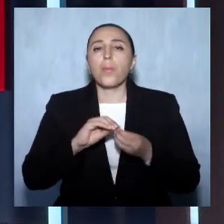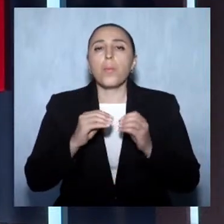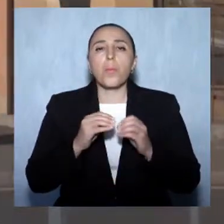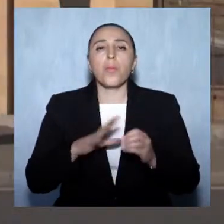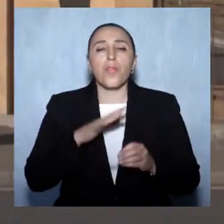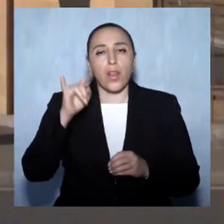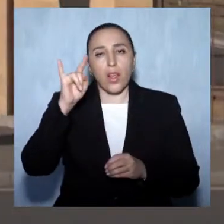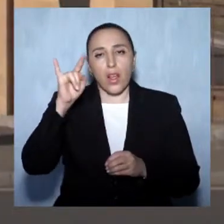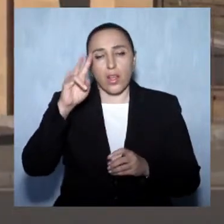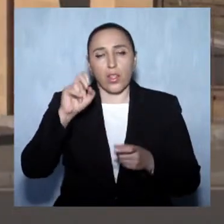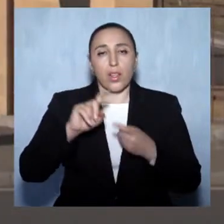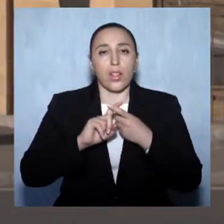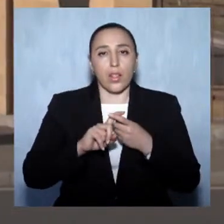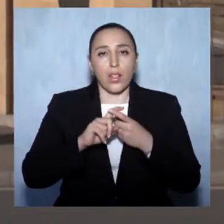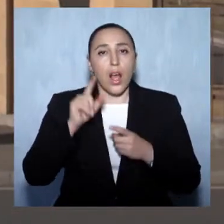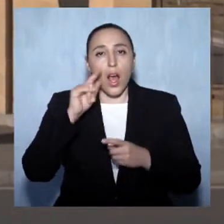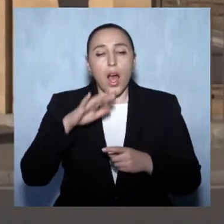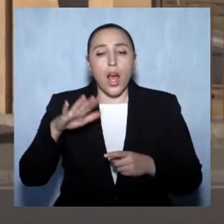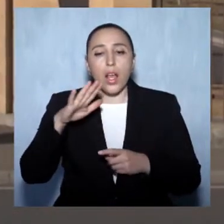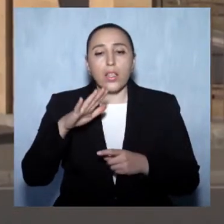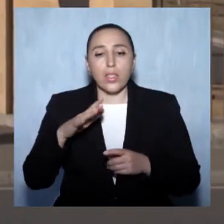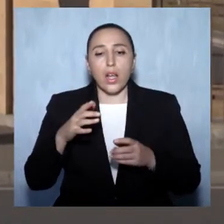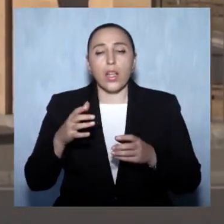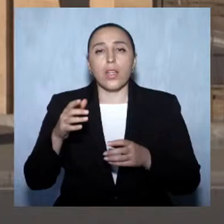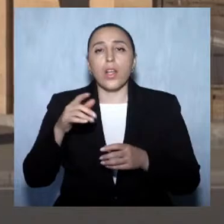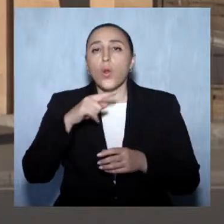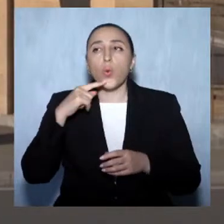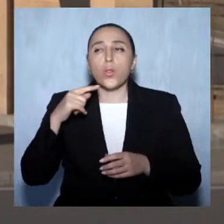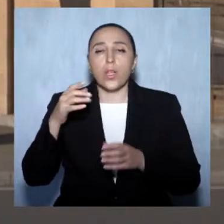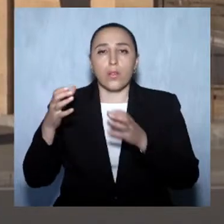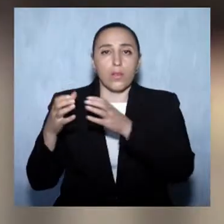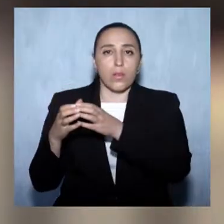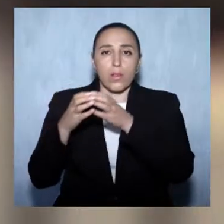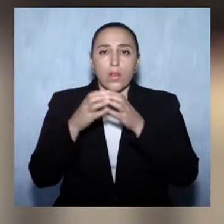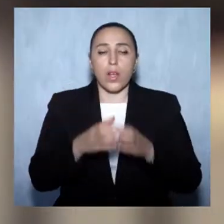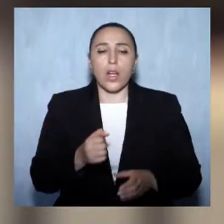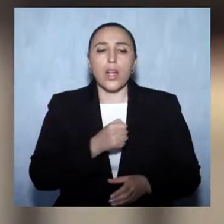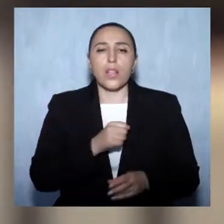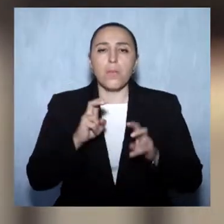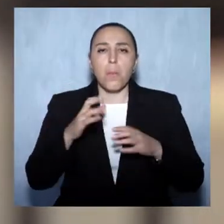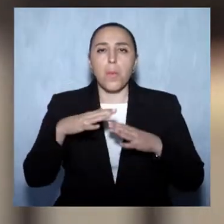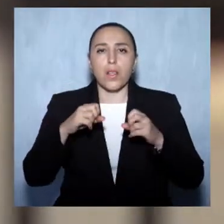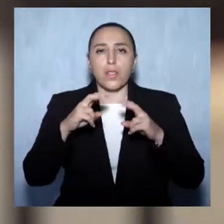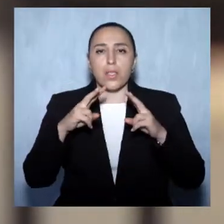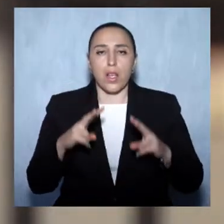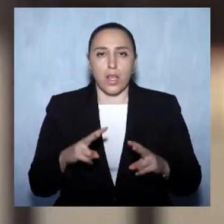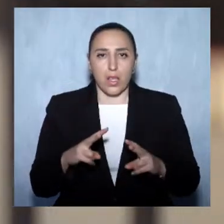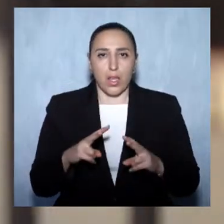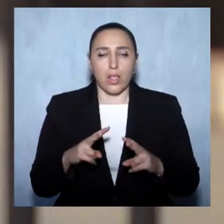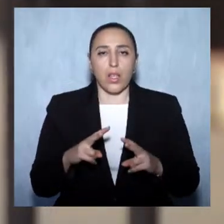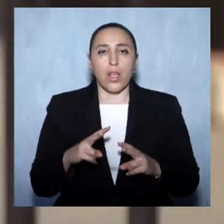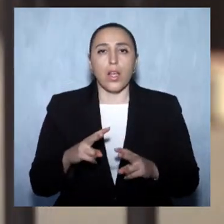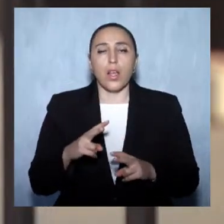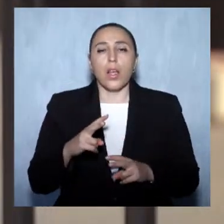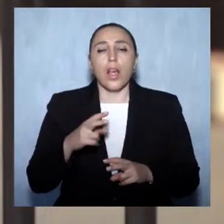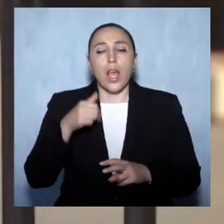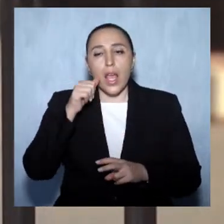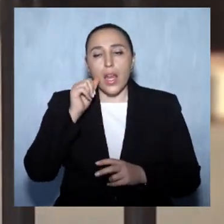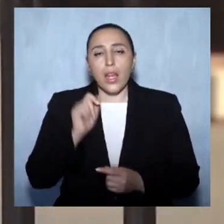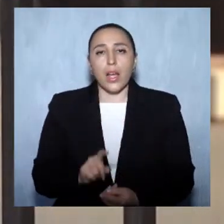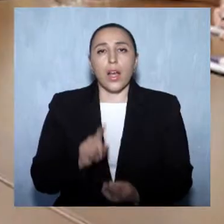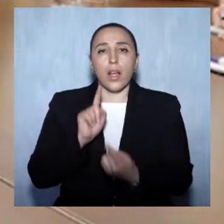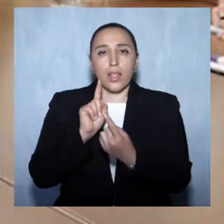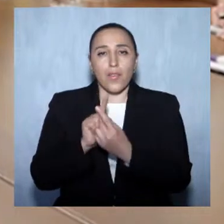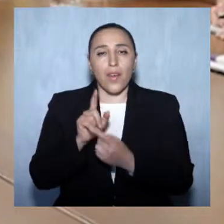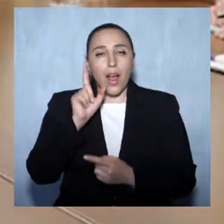էր։ Հայաստանում է Ռուսաստանի պաշտպանության նախարարության ռազմական մասնագետների պատվիրակությունը։ Նրանց 3 ընդունել է